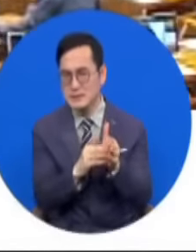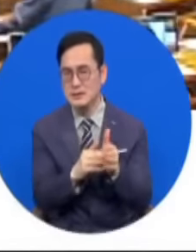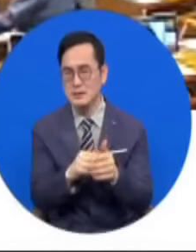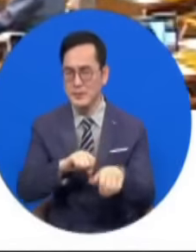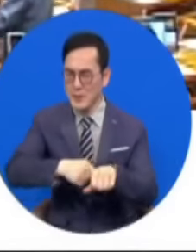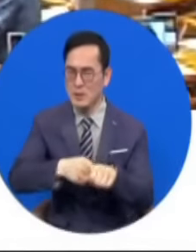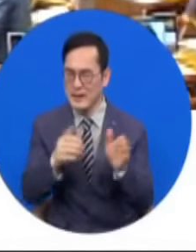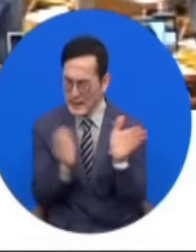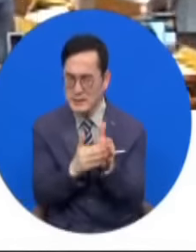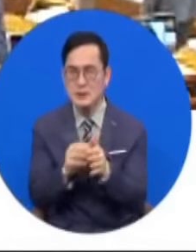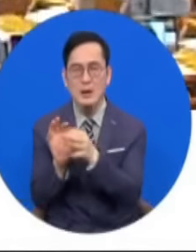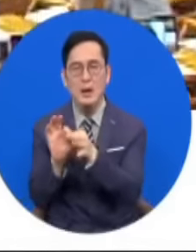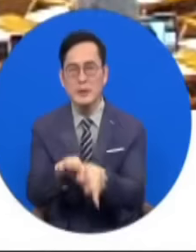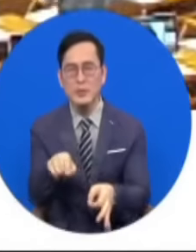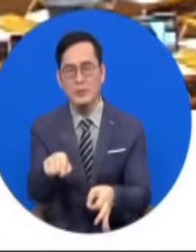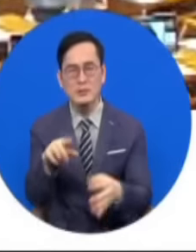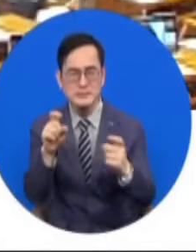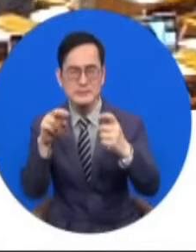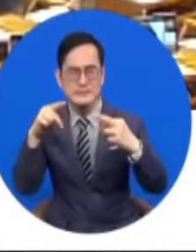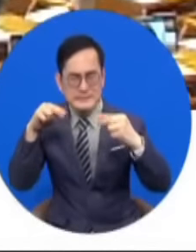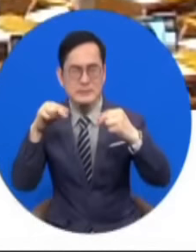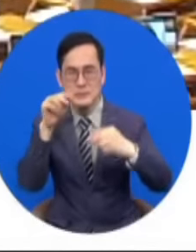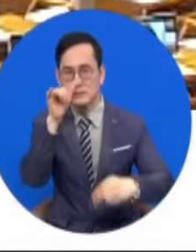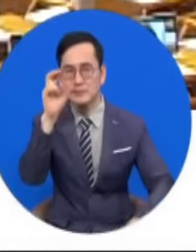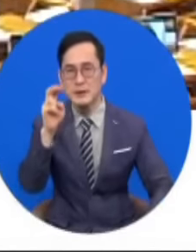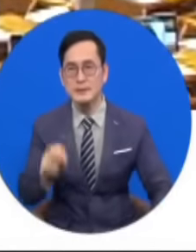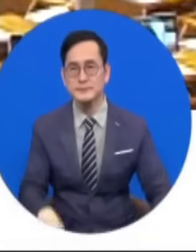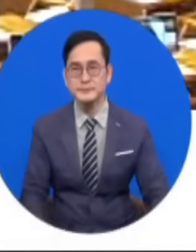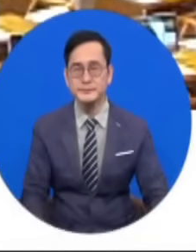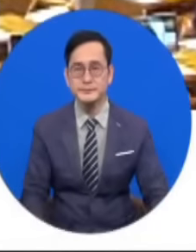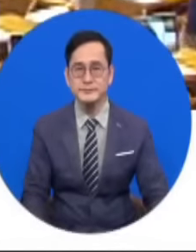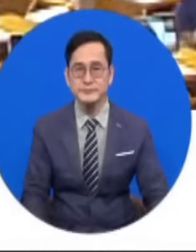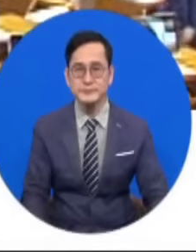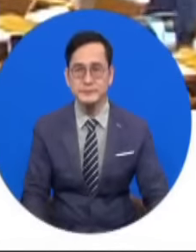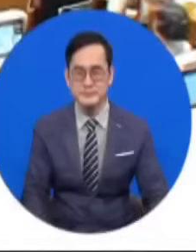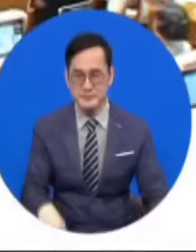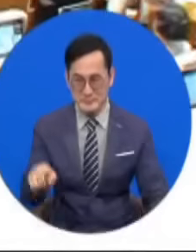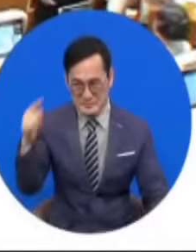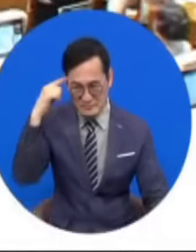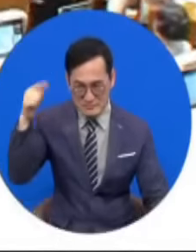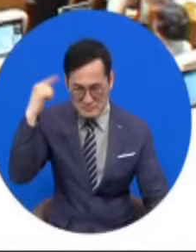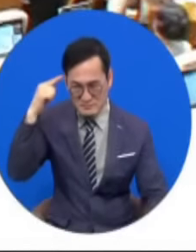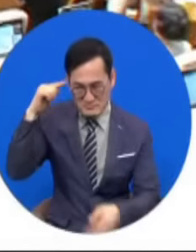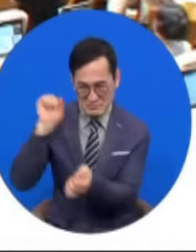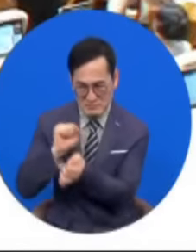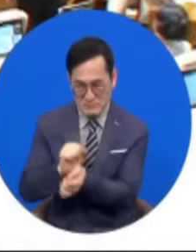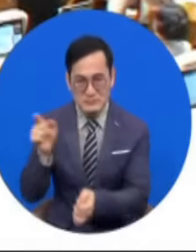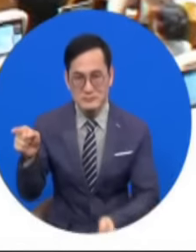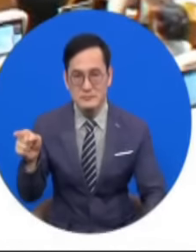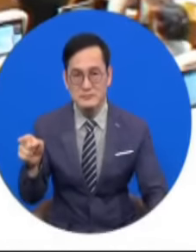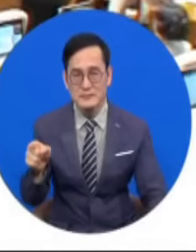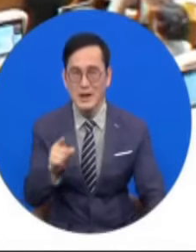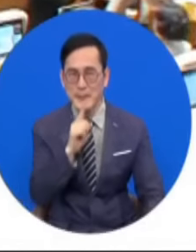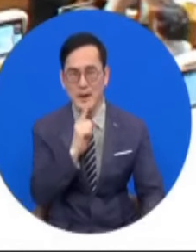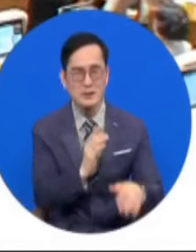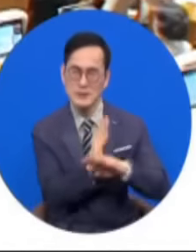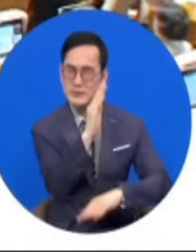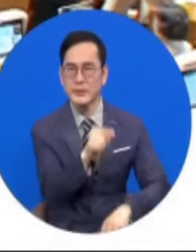때까지 저 끌어갈 수밖에 없는 거거든요 그다음에 이제 정신나간 발언을 보면서 어 좀 지나쳤습니다